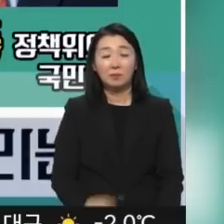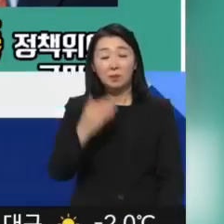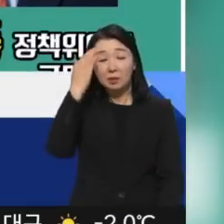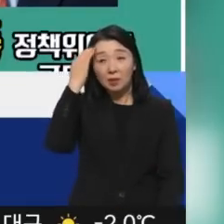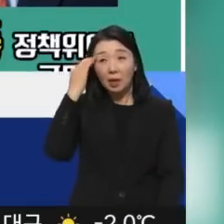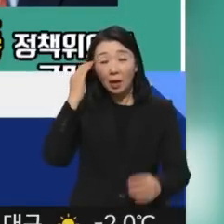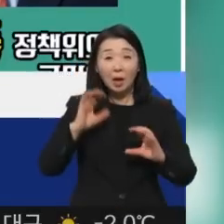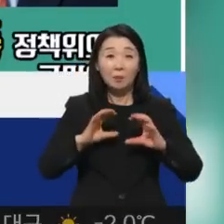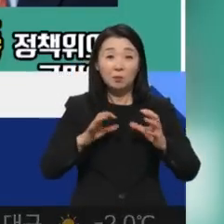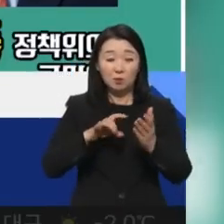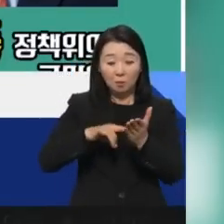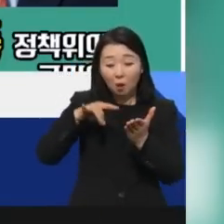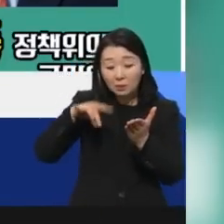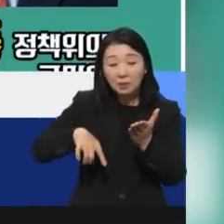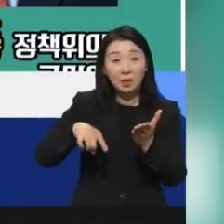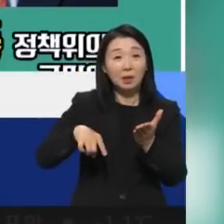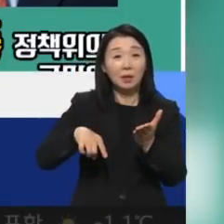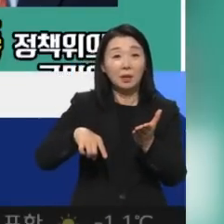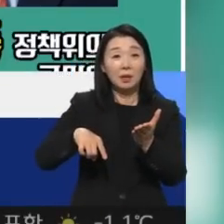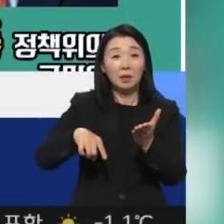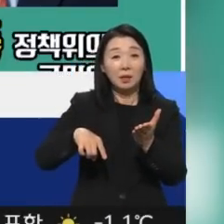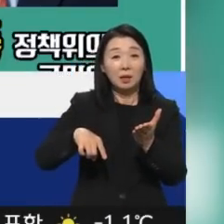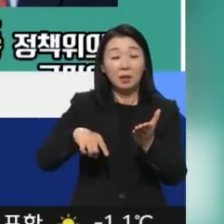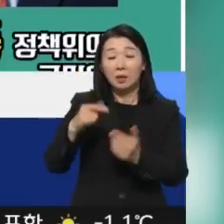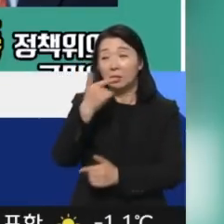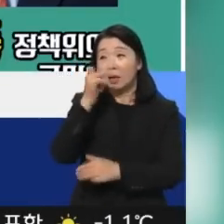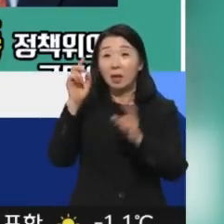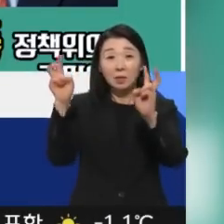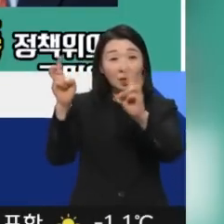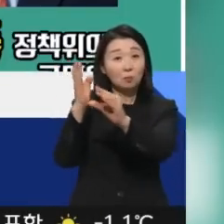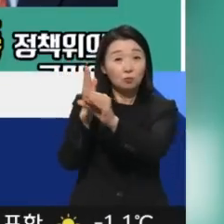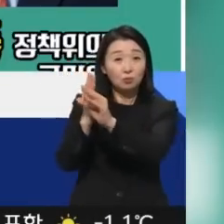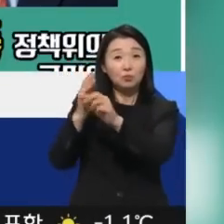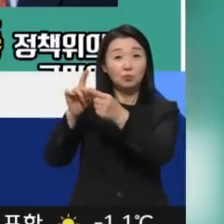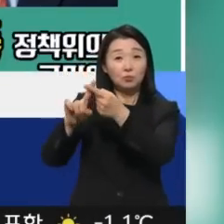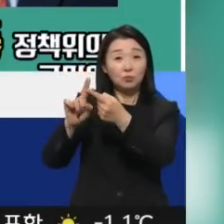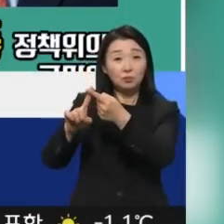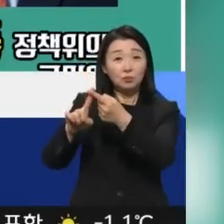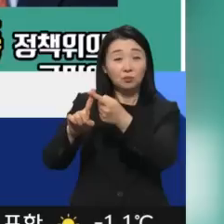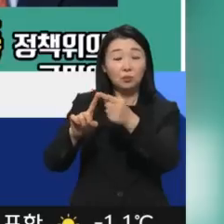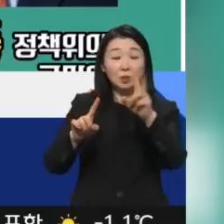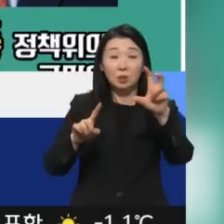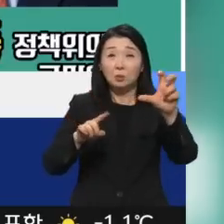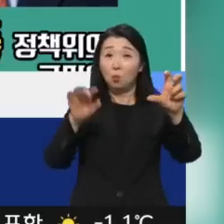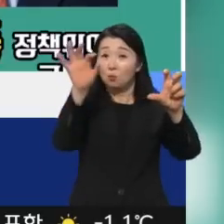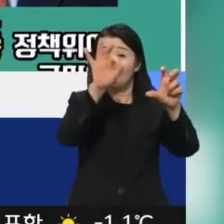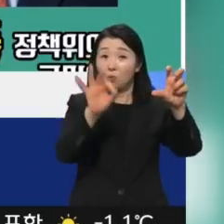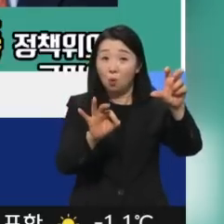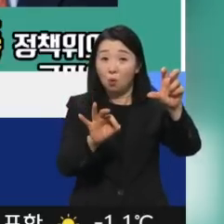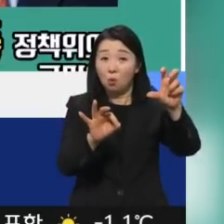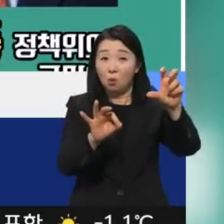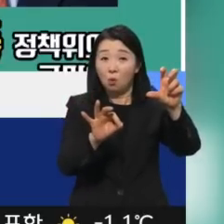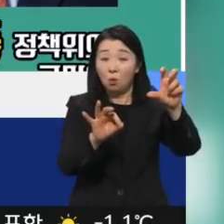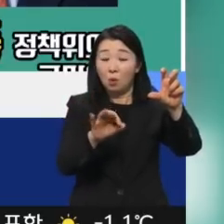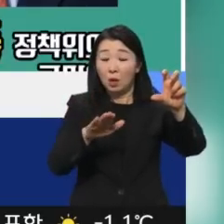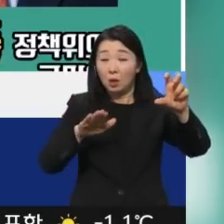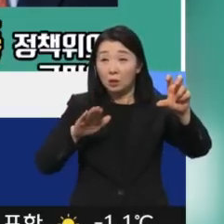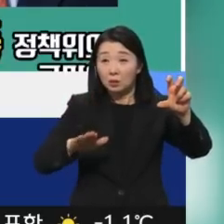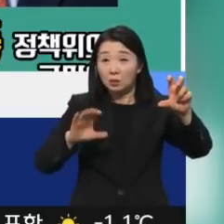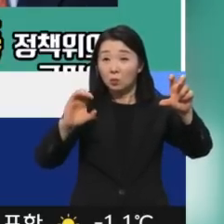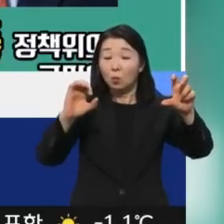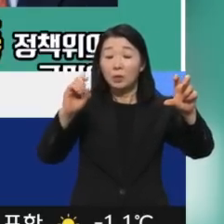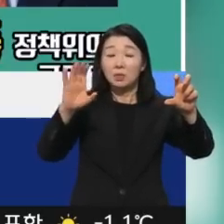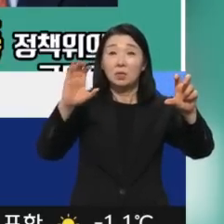대한민국이 이 법인세가 대기업을 중심으로 해서 25%인데 지금 OECD